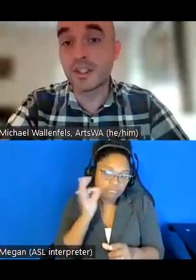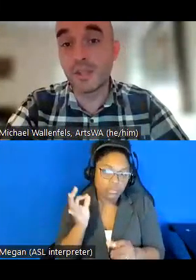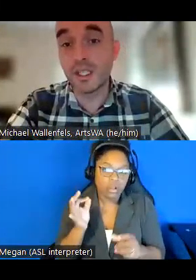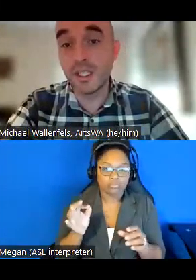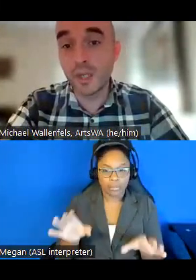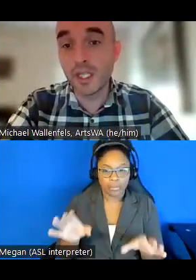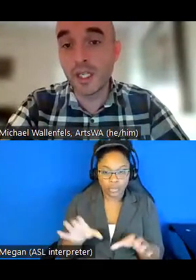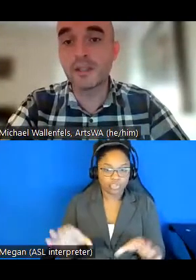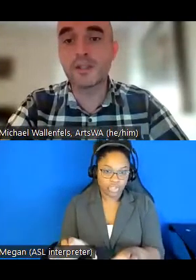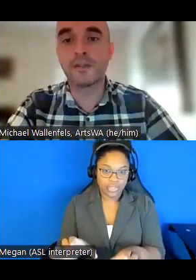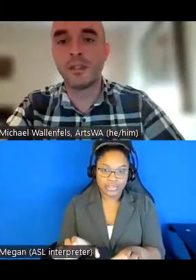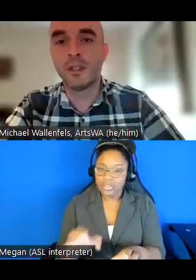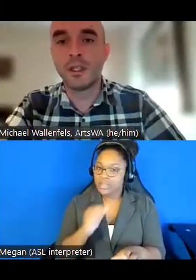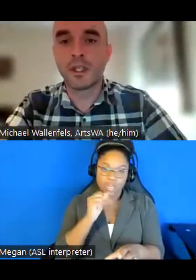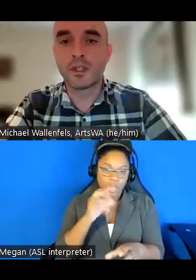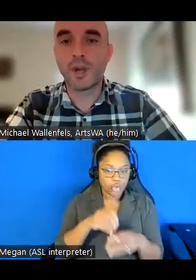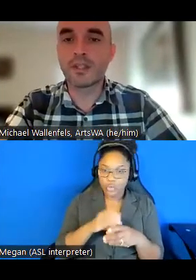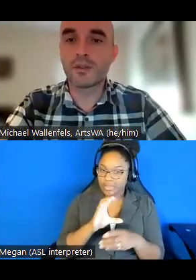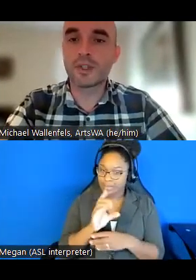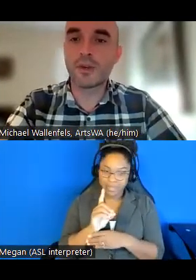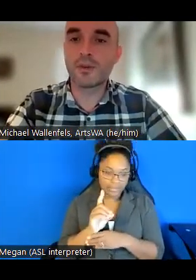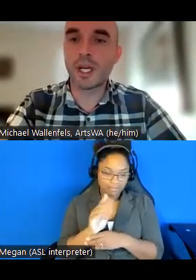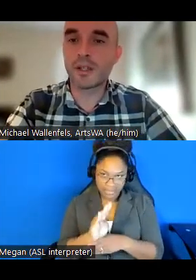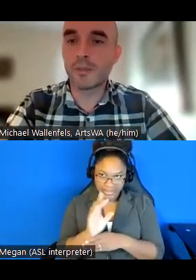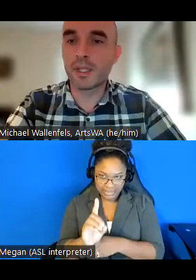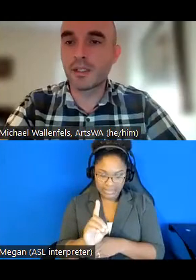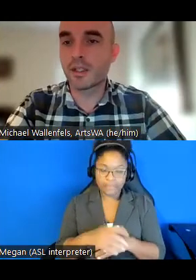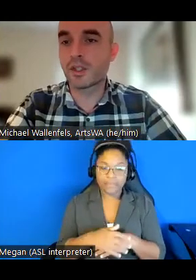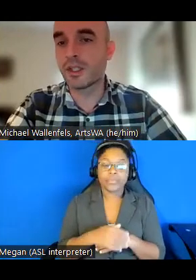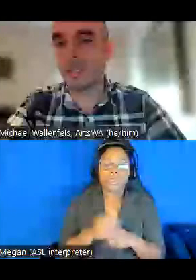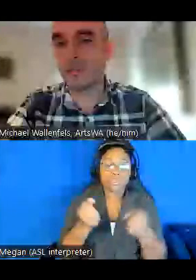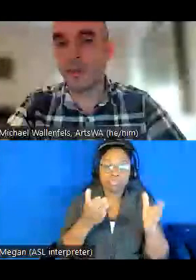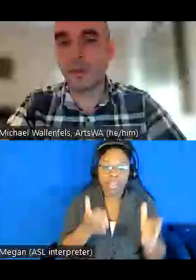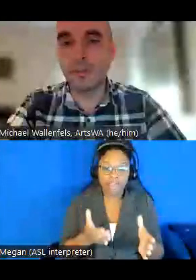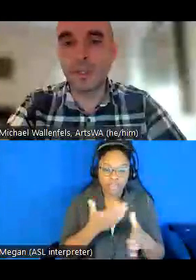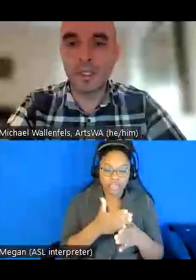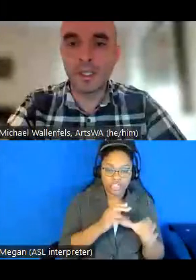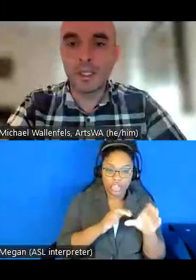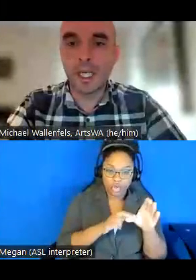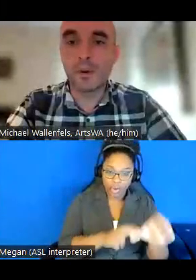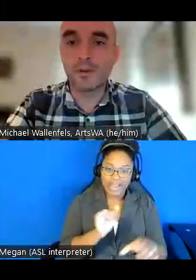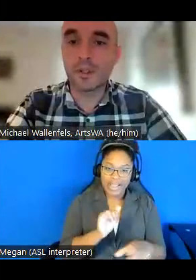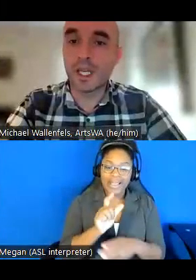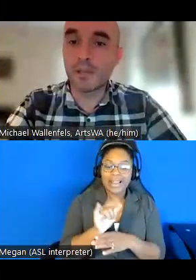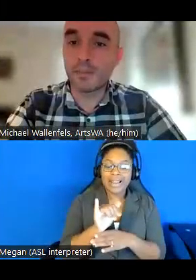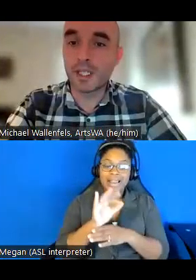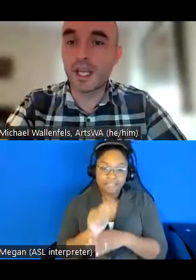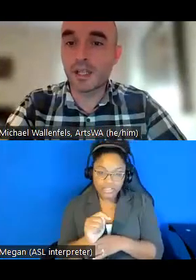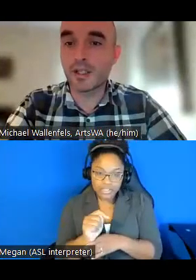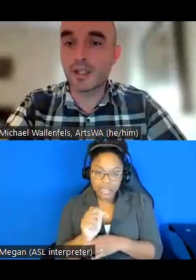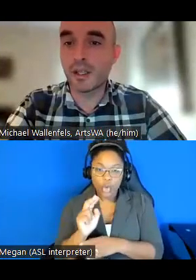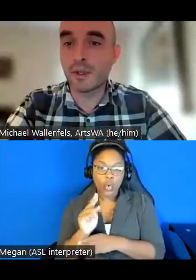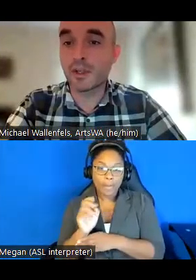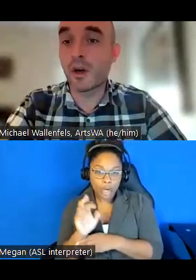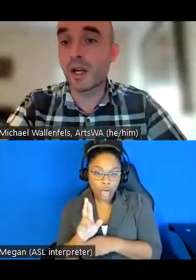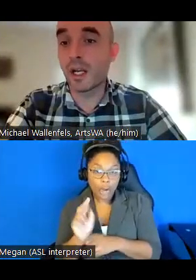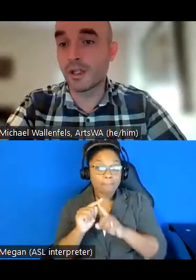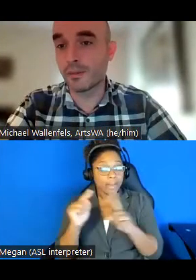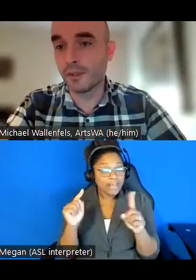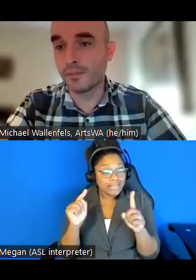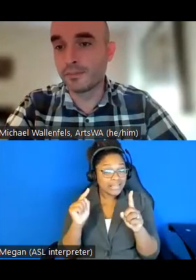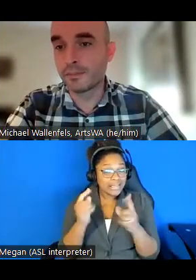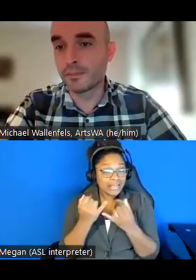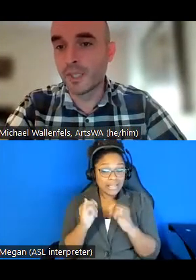받은 마리아나, 대마초, 네, CBD 소매점은 제외되고 리프트와 우버 같은 차량 회사 운전사